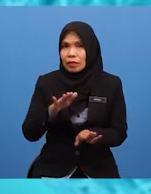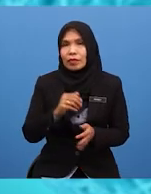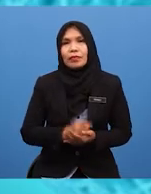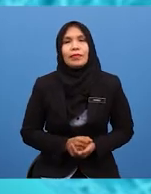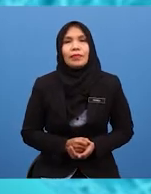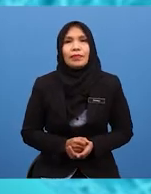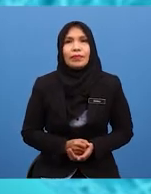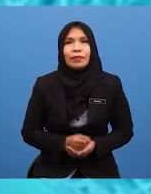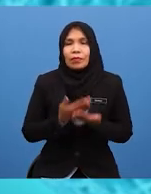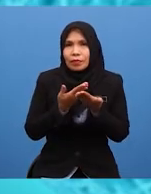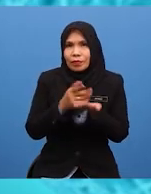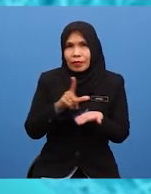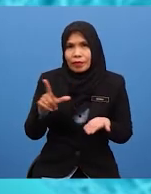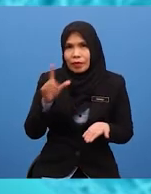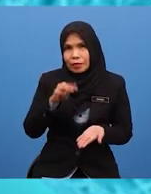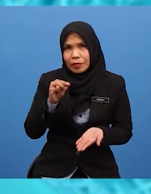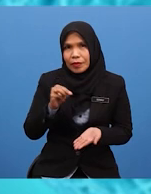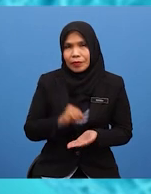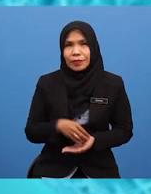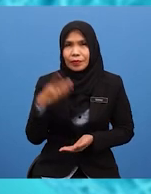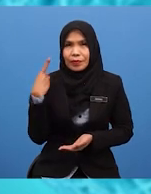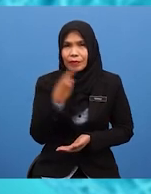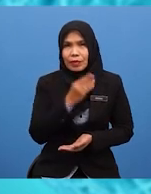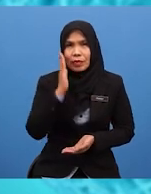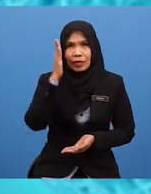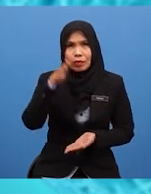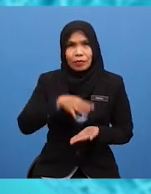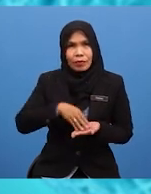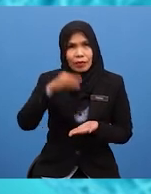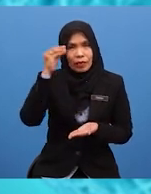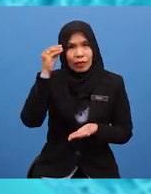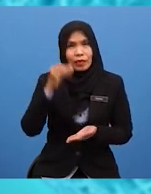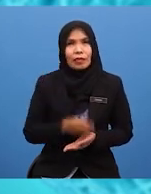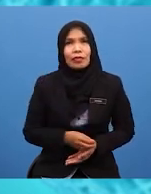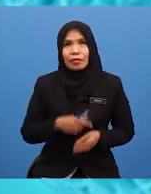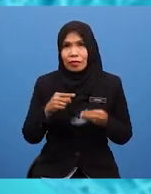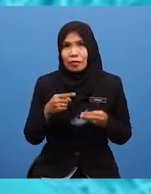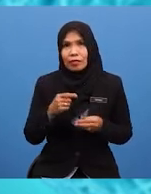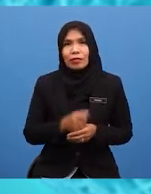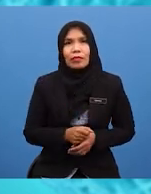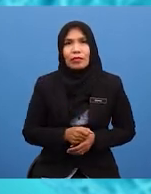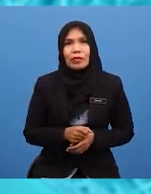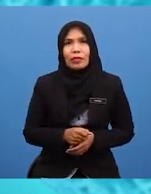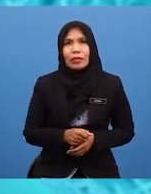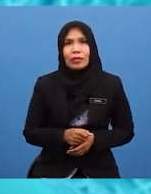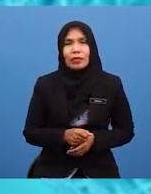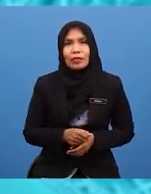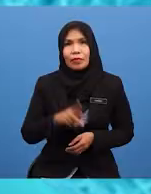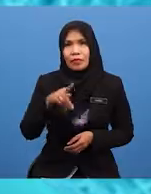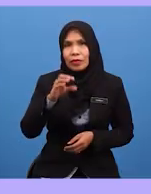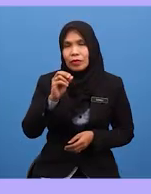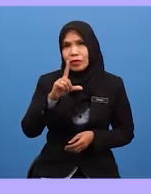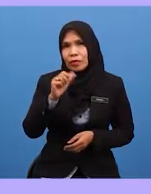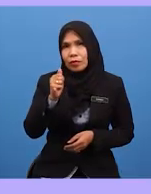Baiklah murid-murid, sekarang kita akan belajar tentang pola pertumbuhan